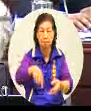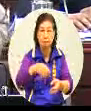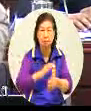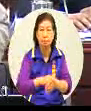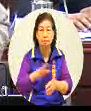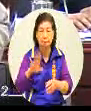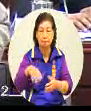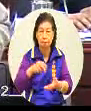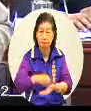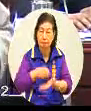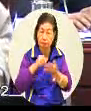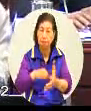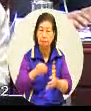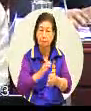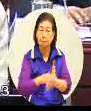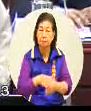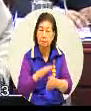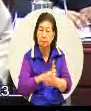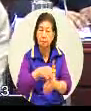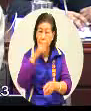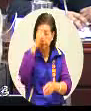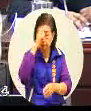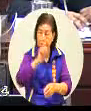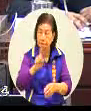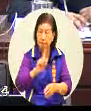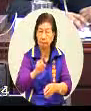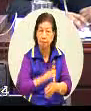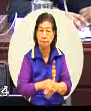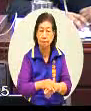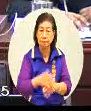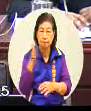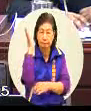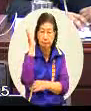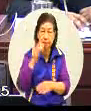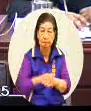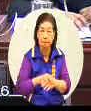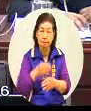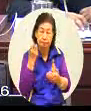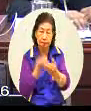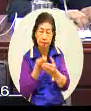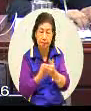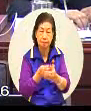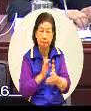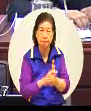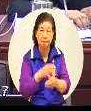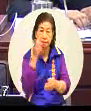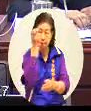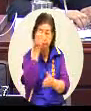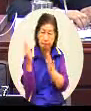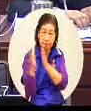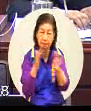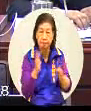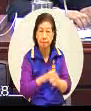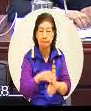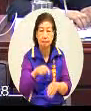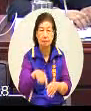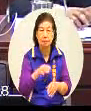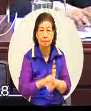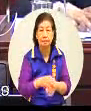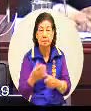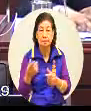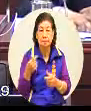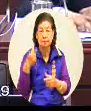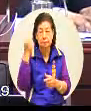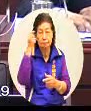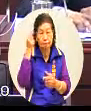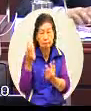我的要求，吼、哦！市政府会严格把关。市政府当然是甲李议员同款，市